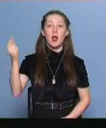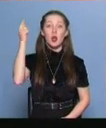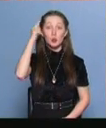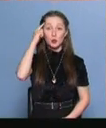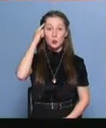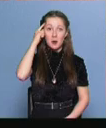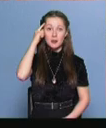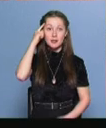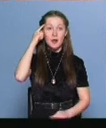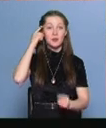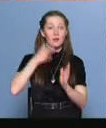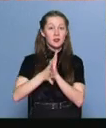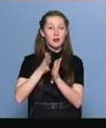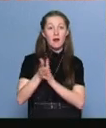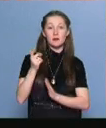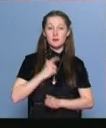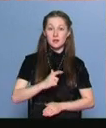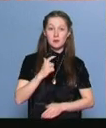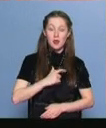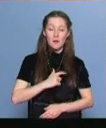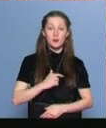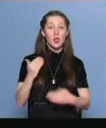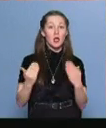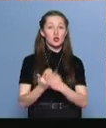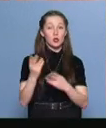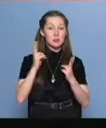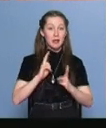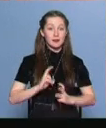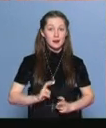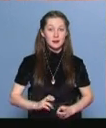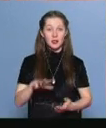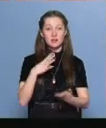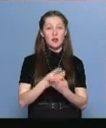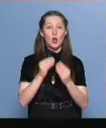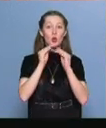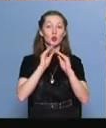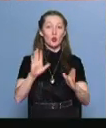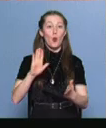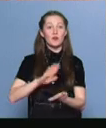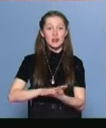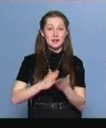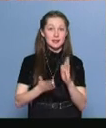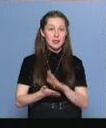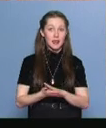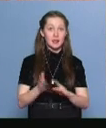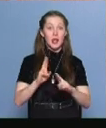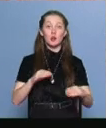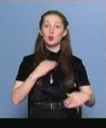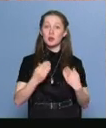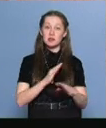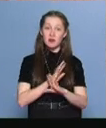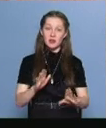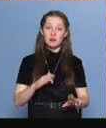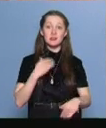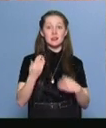вдуматься внутрь себя, еще раз проанализировать свое духовное состояние. Кто не исповедовался,